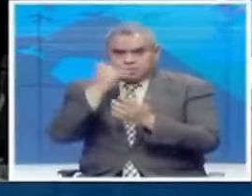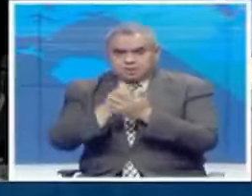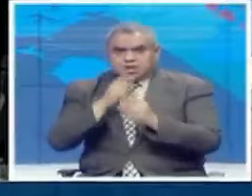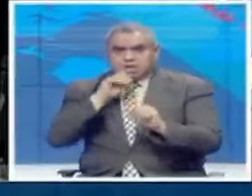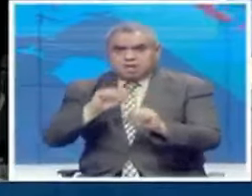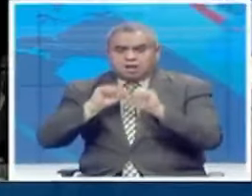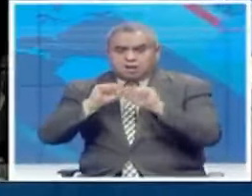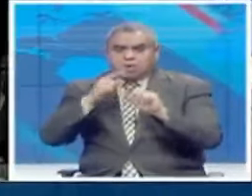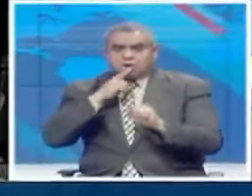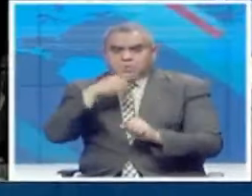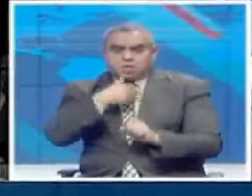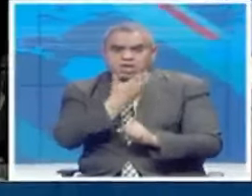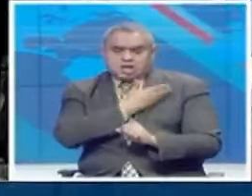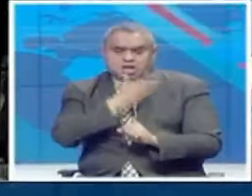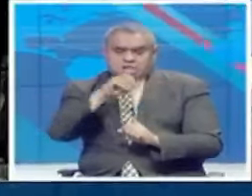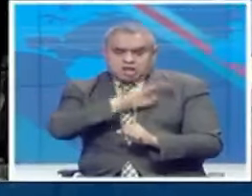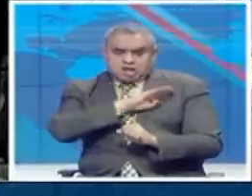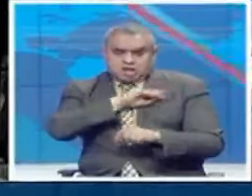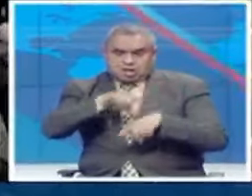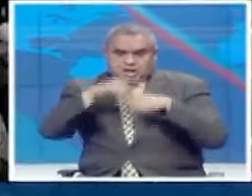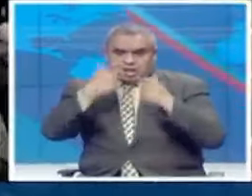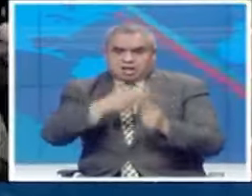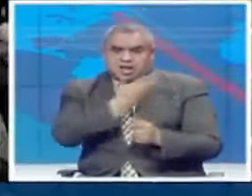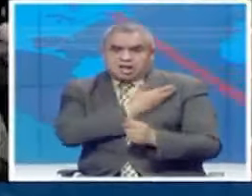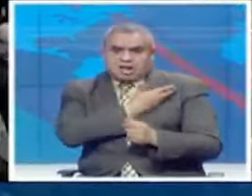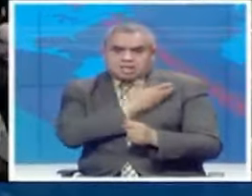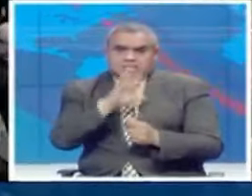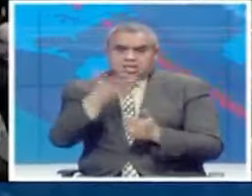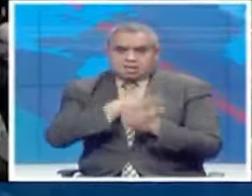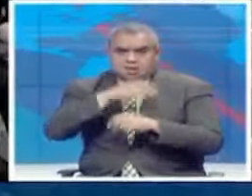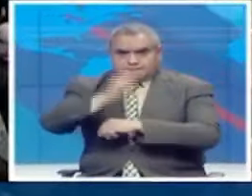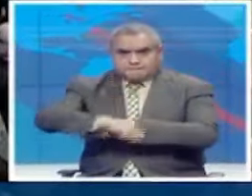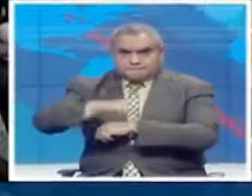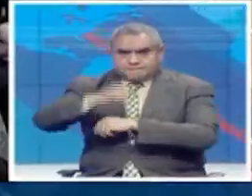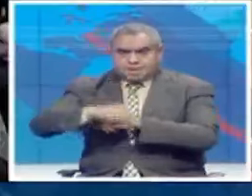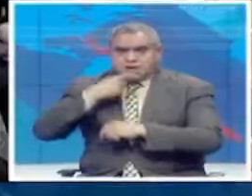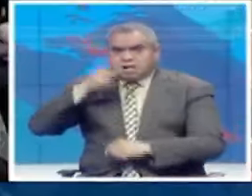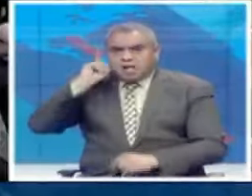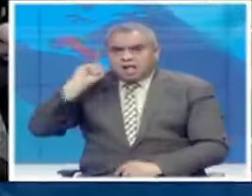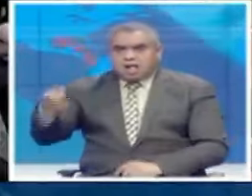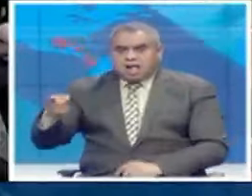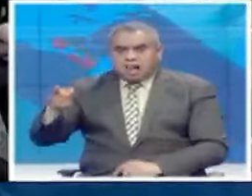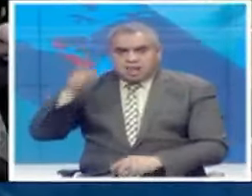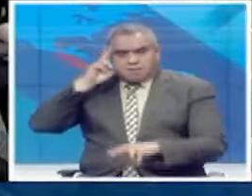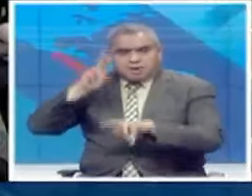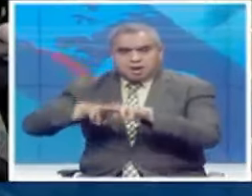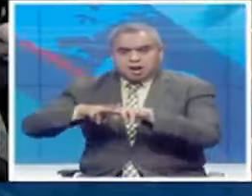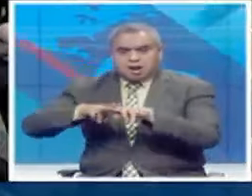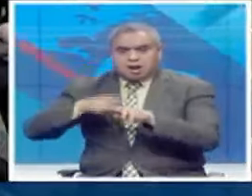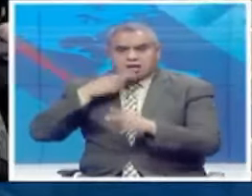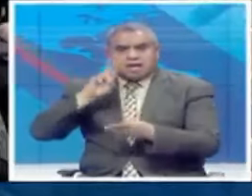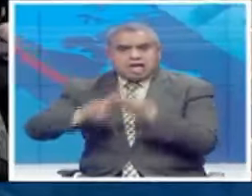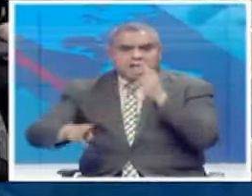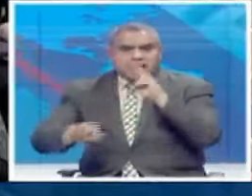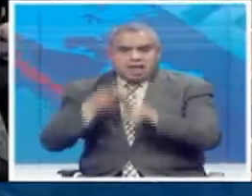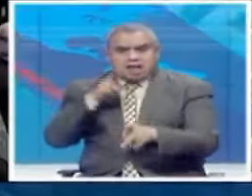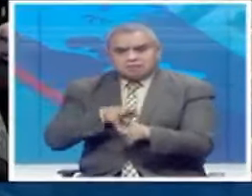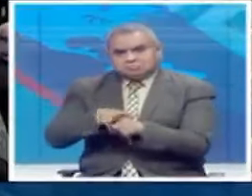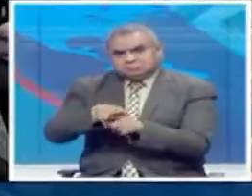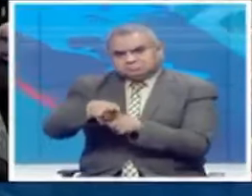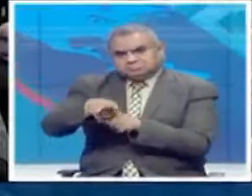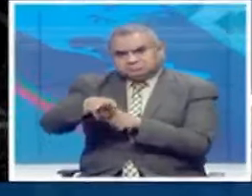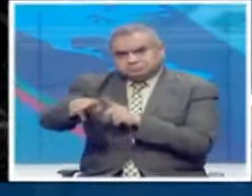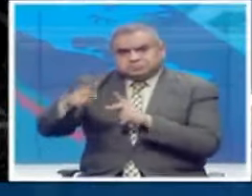العمل العسكري الإسرائيلي في غزة. المحكمة أمرت إسرائيل بالامتناع عن أي أعمال قد تندرج